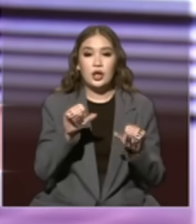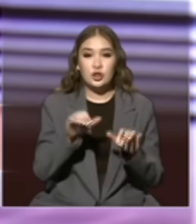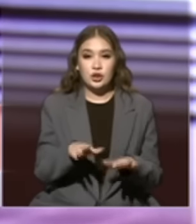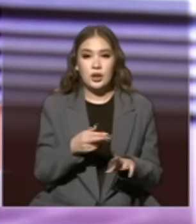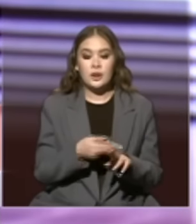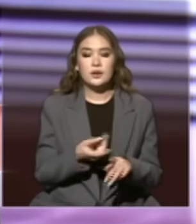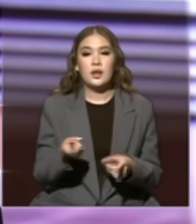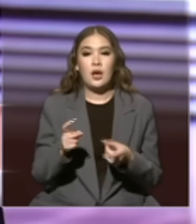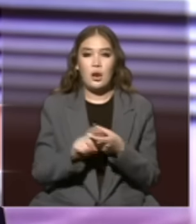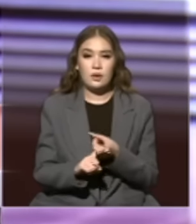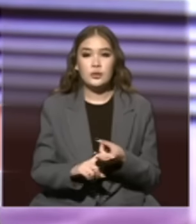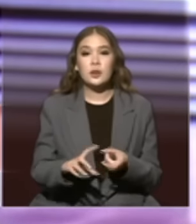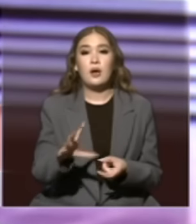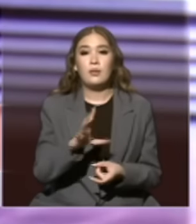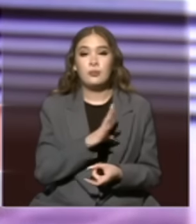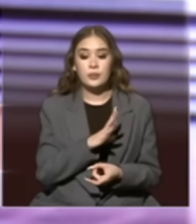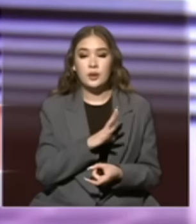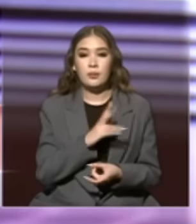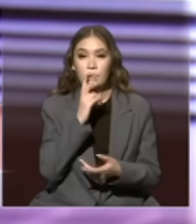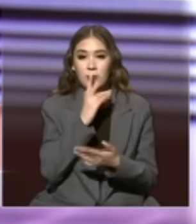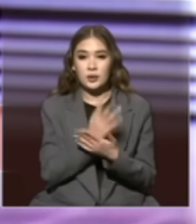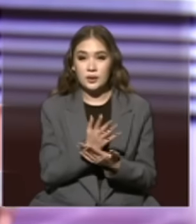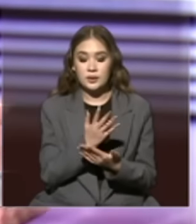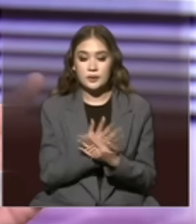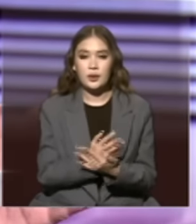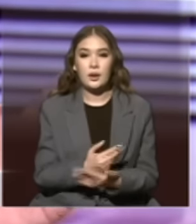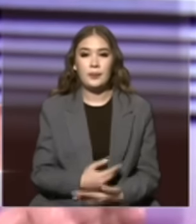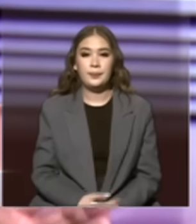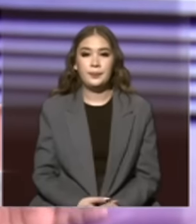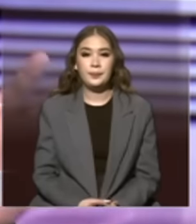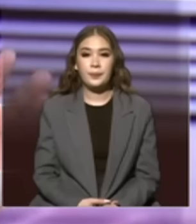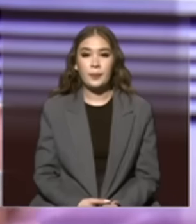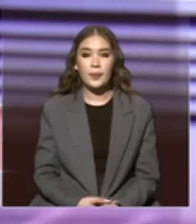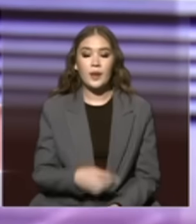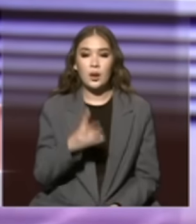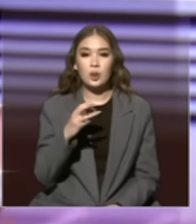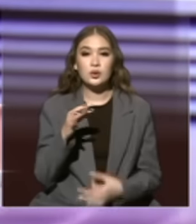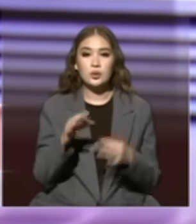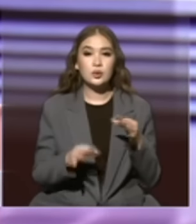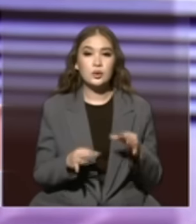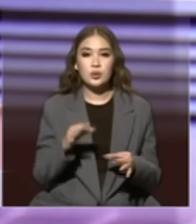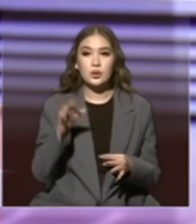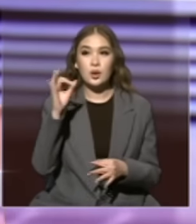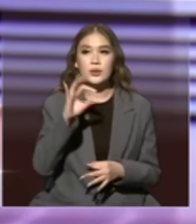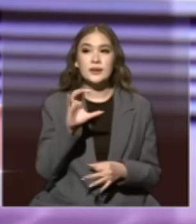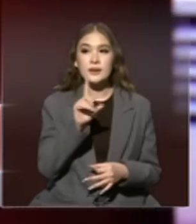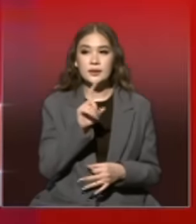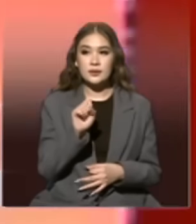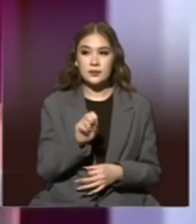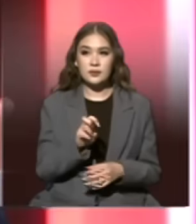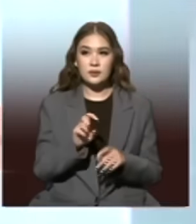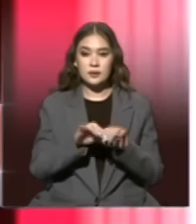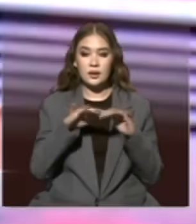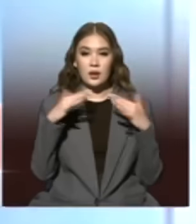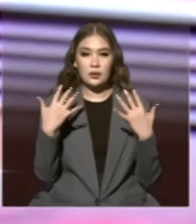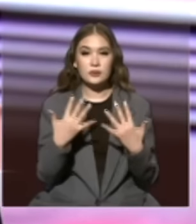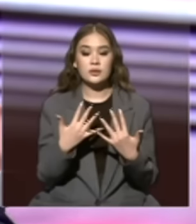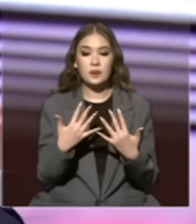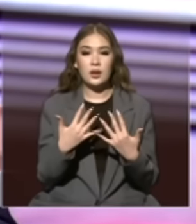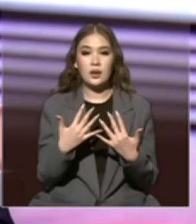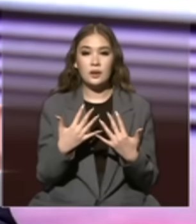мәжіліс солай өтілді. Ал бірақ сол жерде болып жатқан мына сот мәжілісінің залында болып жатқан нәрсені